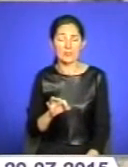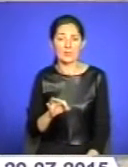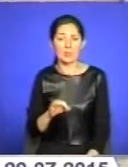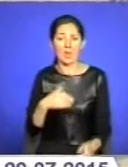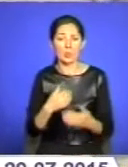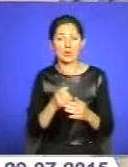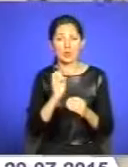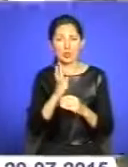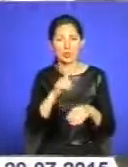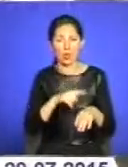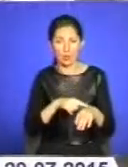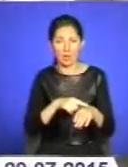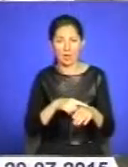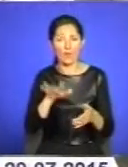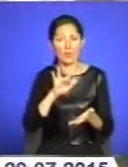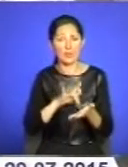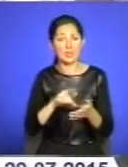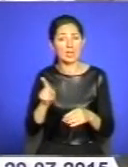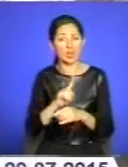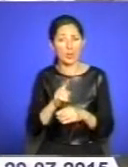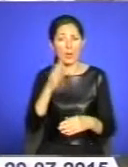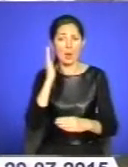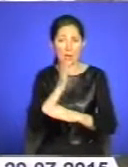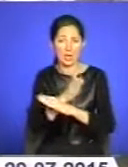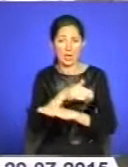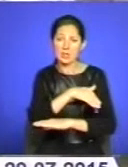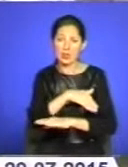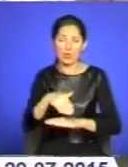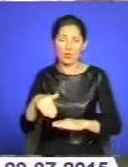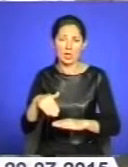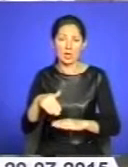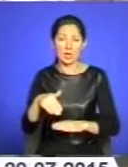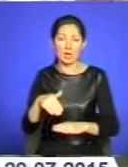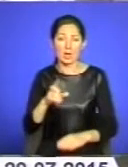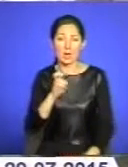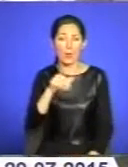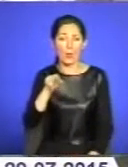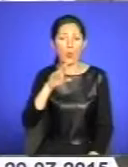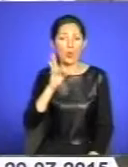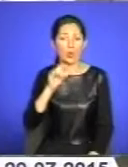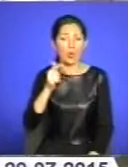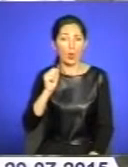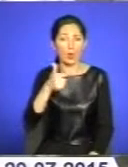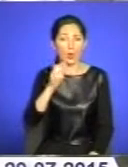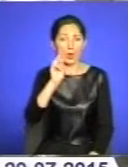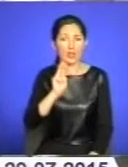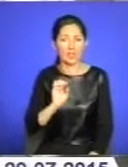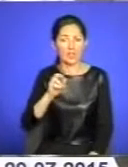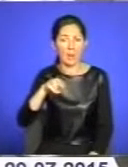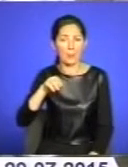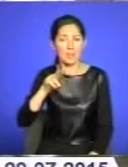Близько 14-ї години в місті Тернополі на перехресті вулиць Будного Шептицького водій автомобіля